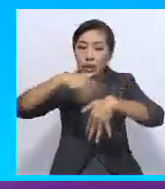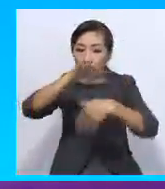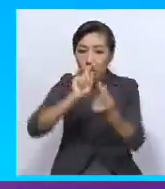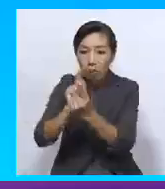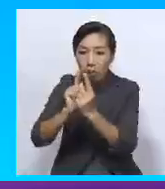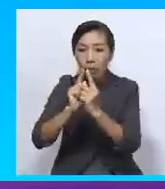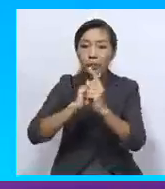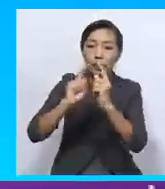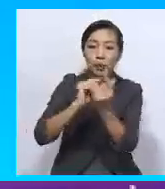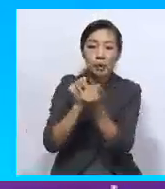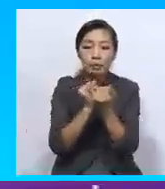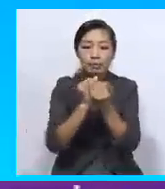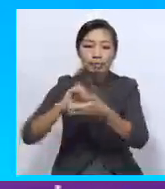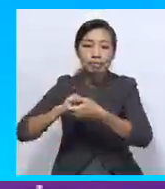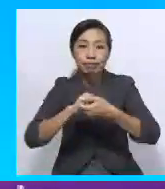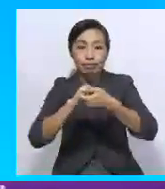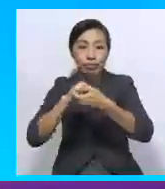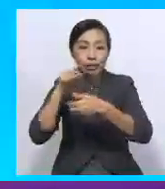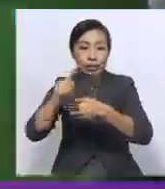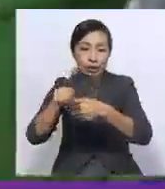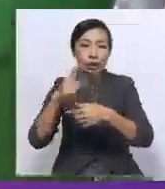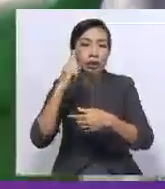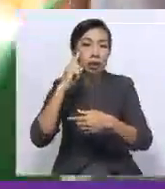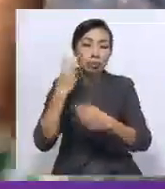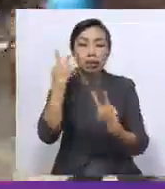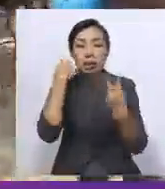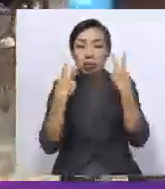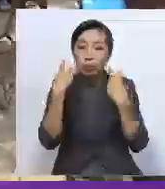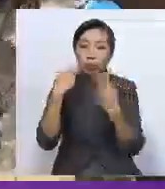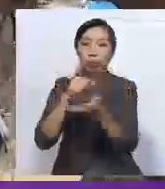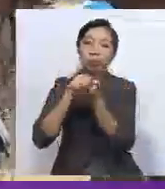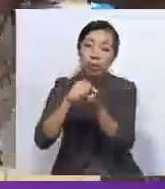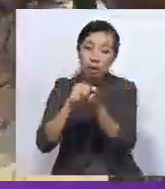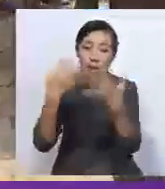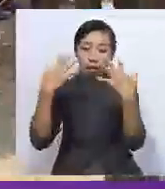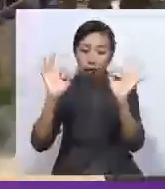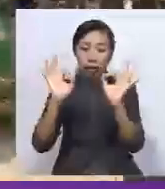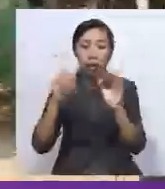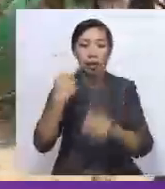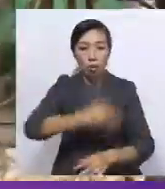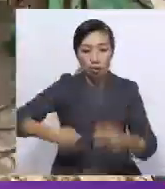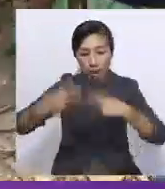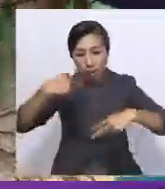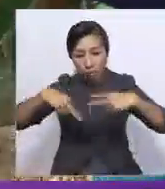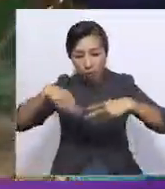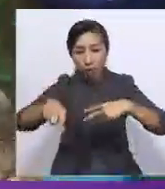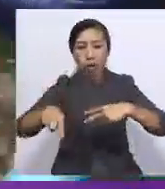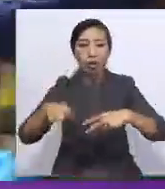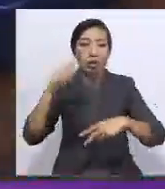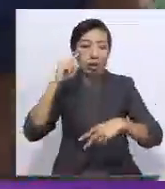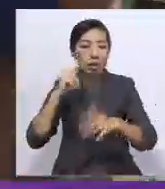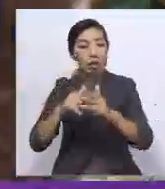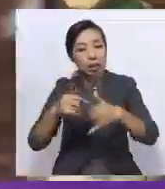ธ์ที่ชุมชนร่มไทรงามพัฒนานะคะทั้งให้บริการตัดผมโดยไม่เสียค่าใช้จ่ายตรวจสุขภาพและให้การรักษ